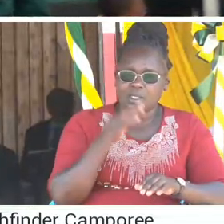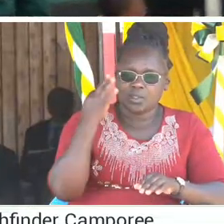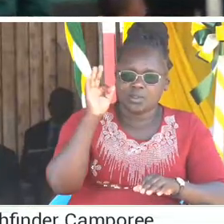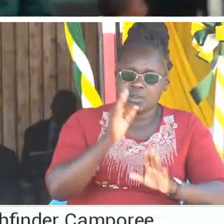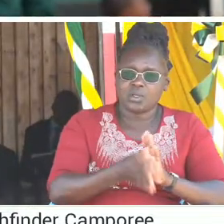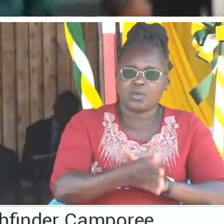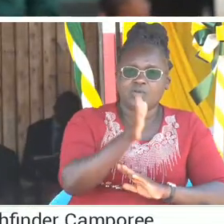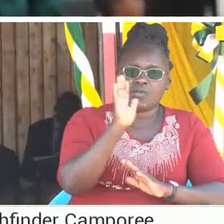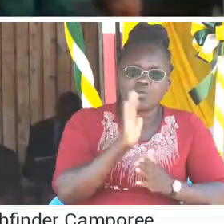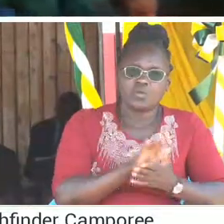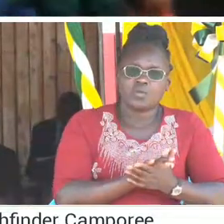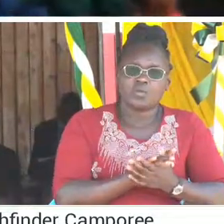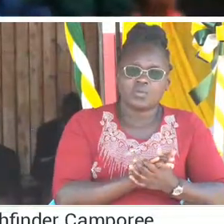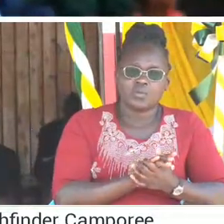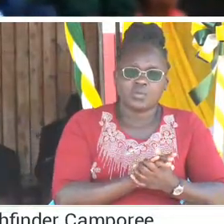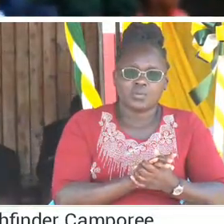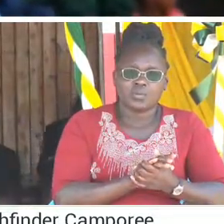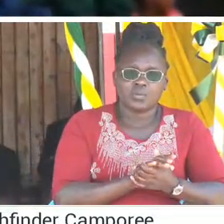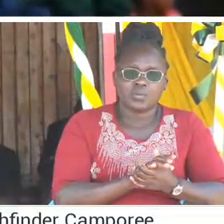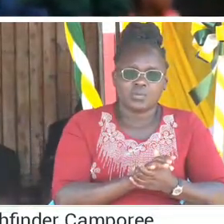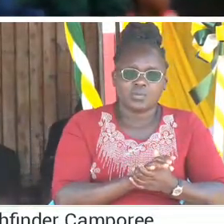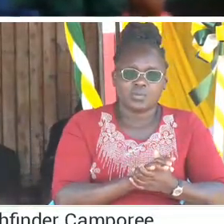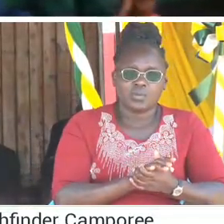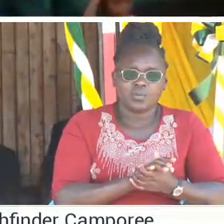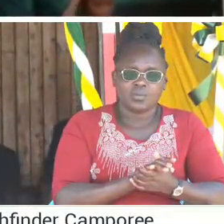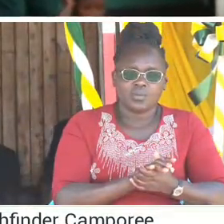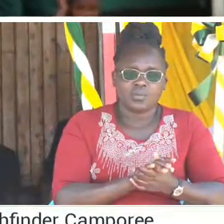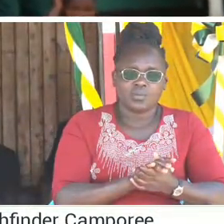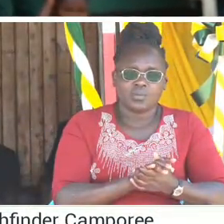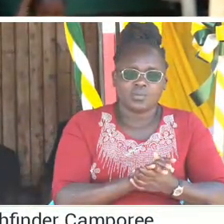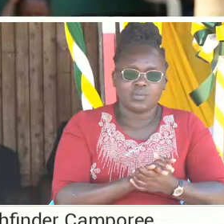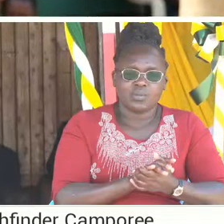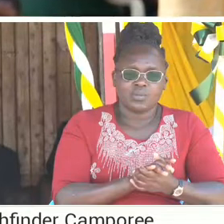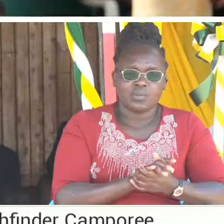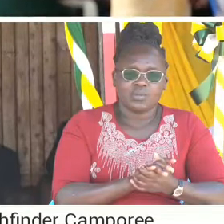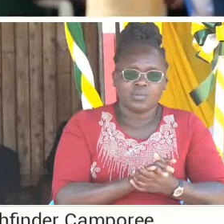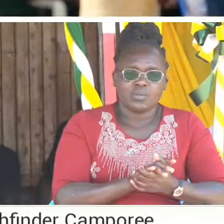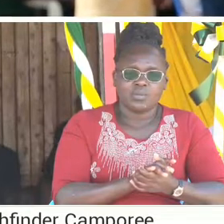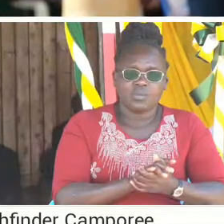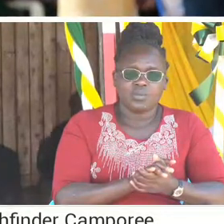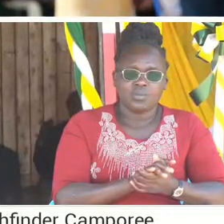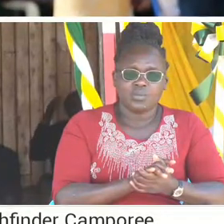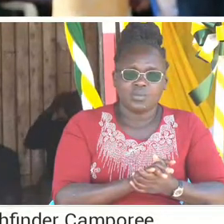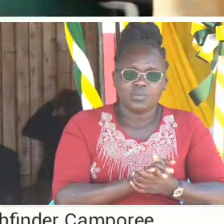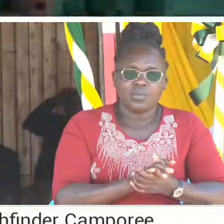atakupa. The opposite, pastor. Pastor, the opposite sasa.